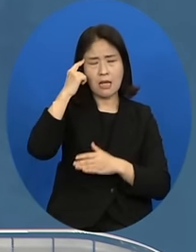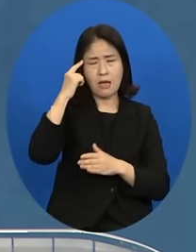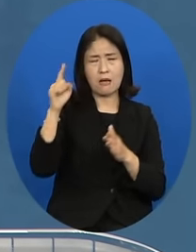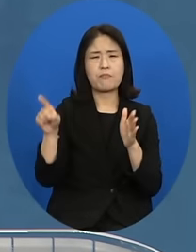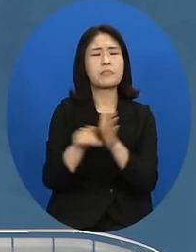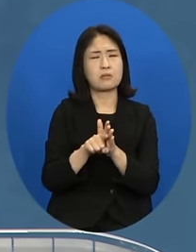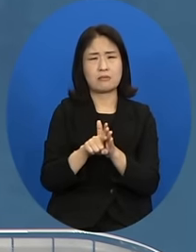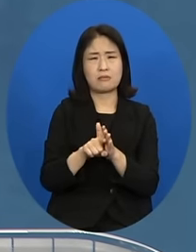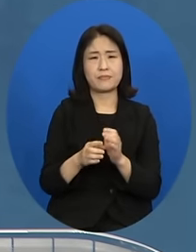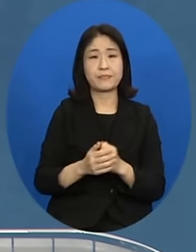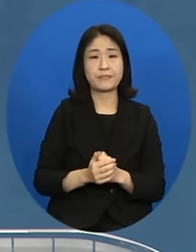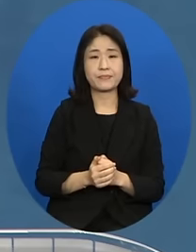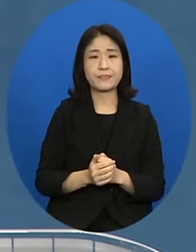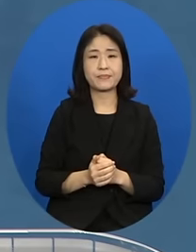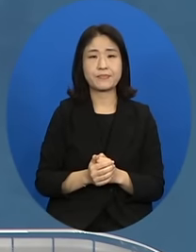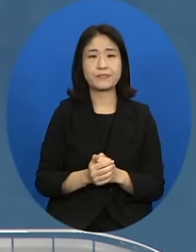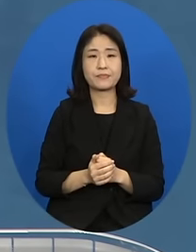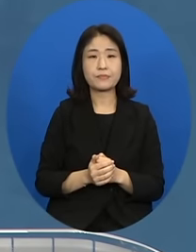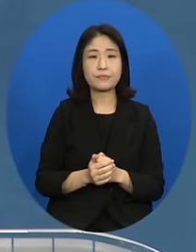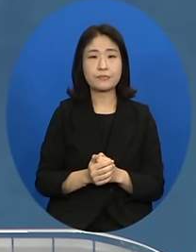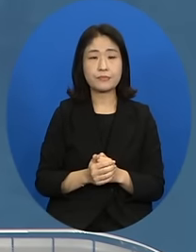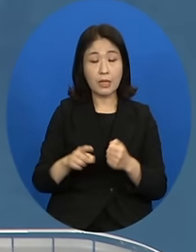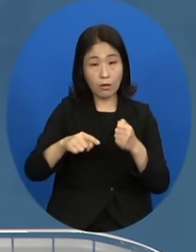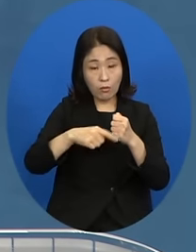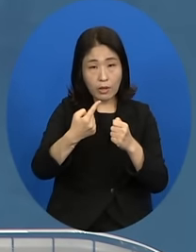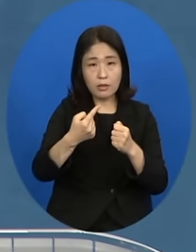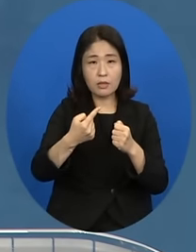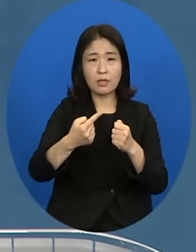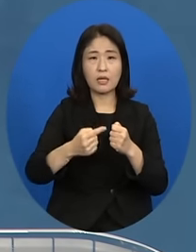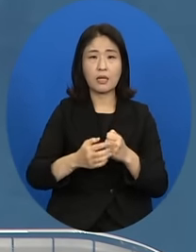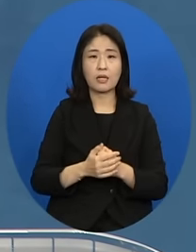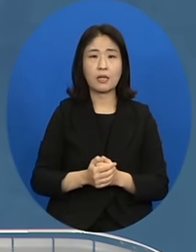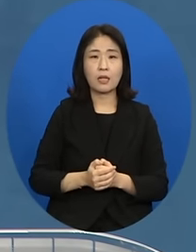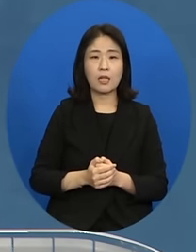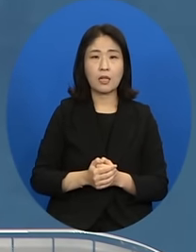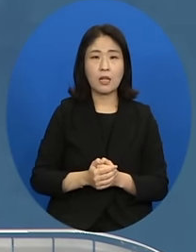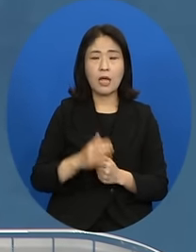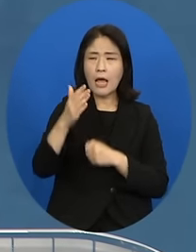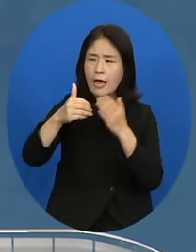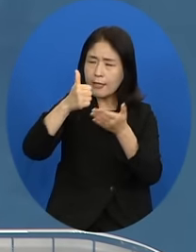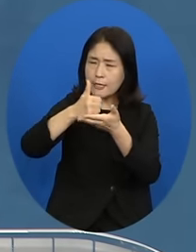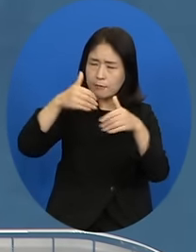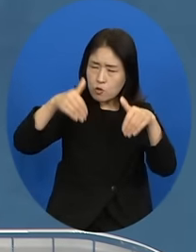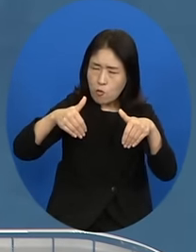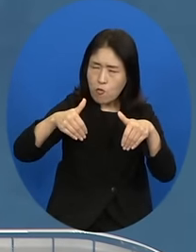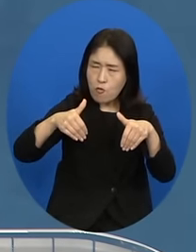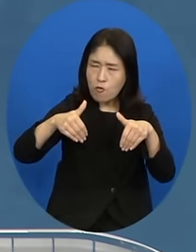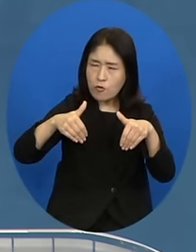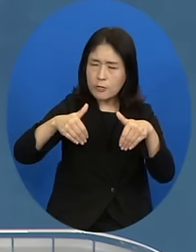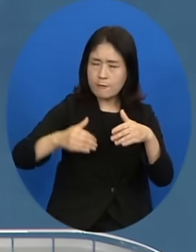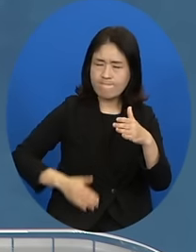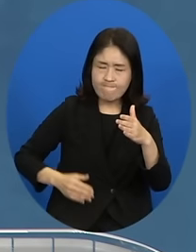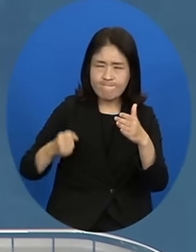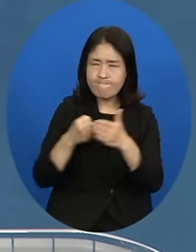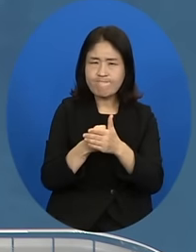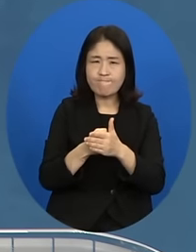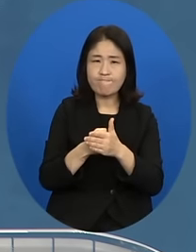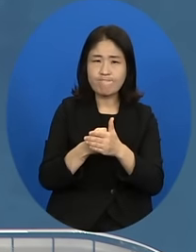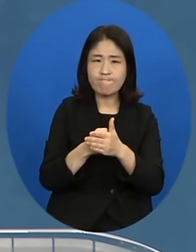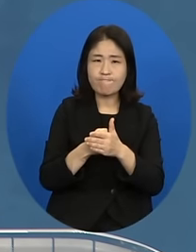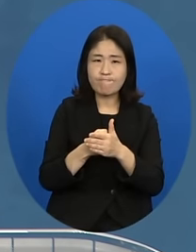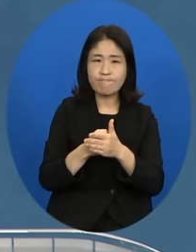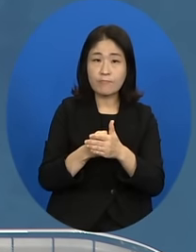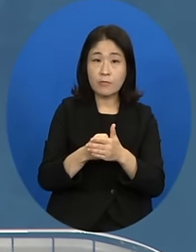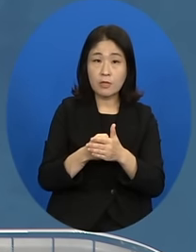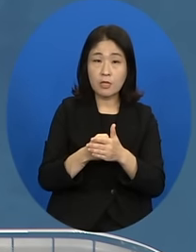믿어졌습니다. 그래서 초등학교 1학년 때 종이 되기로 결심을 하고 그리고 한 번도 꿈이 바뀐